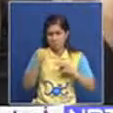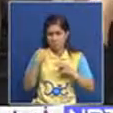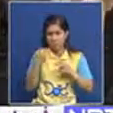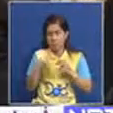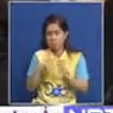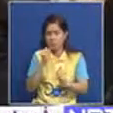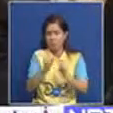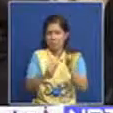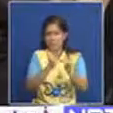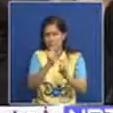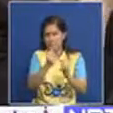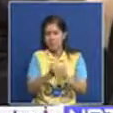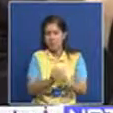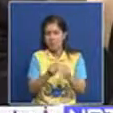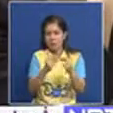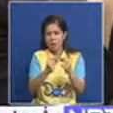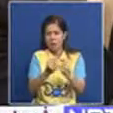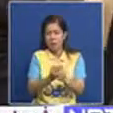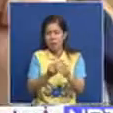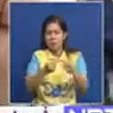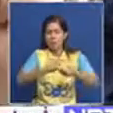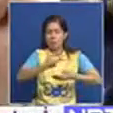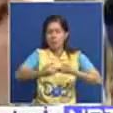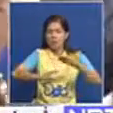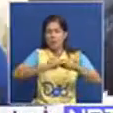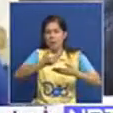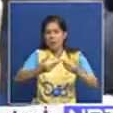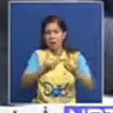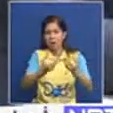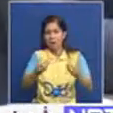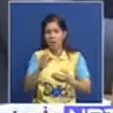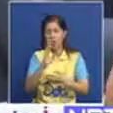หญ่ที่มีประชากรถึง140ล้านคนค่ะ